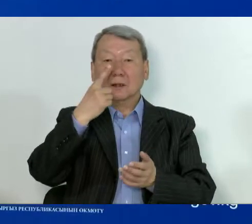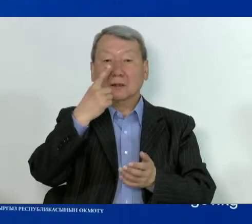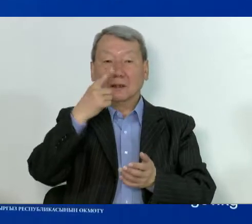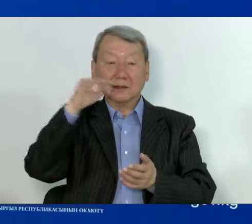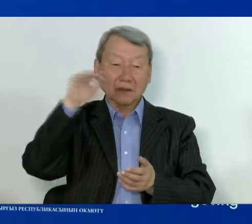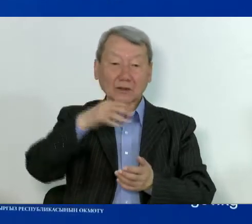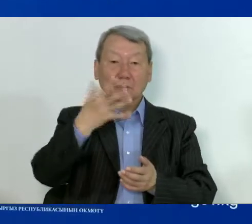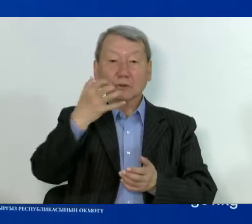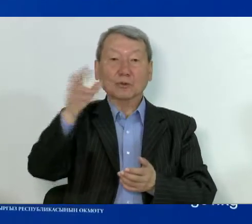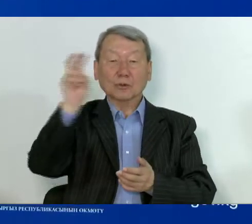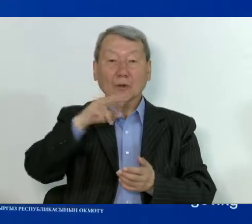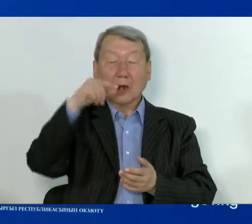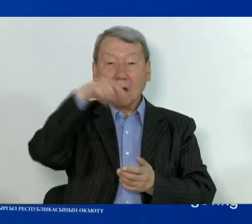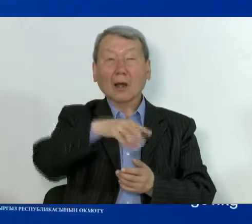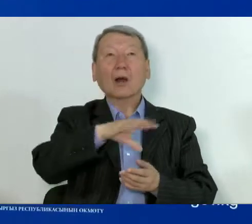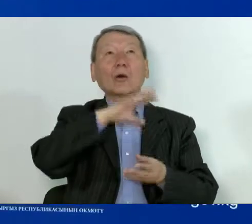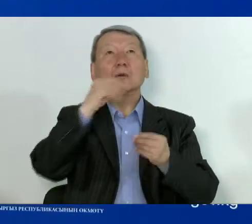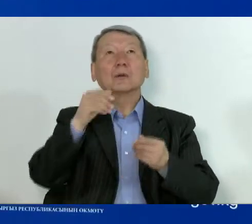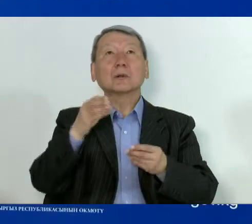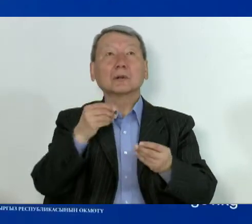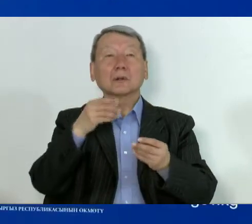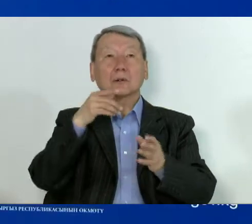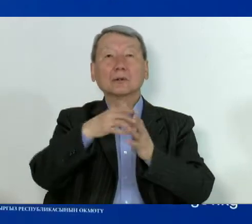внутри которого находились денежные средства